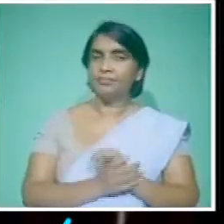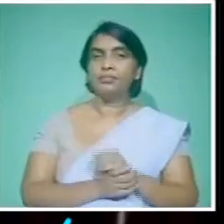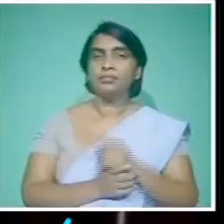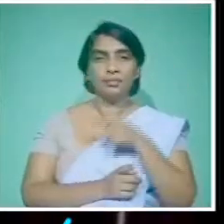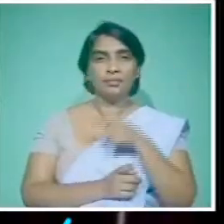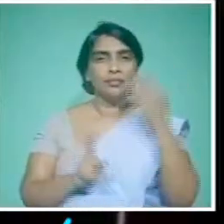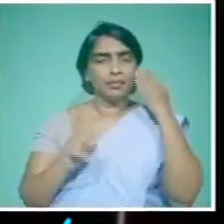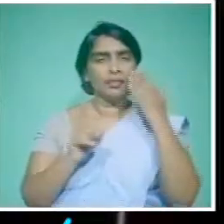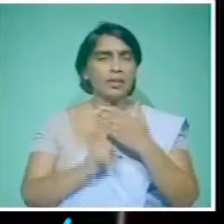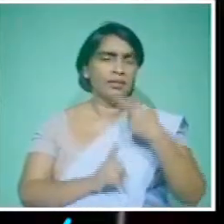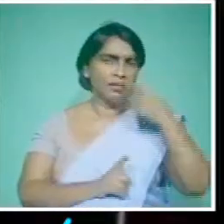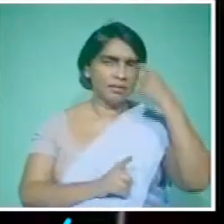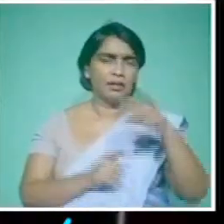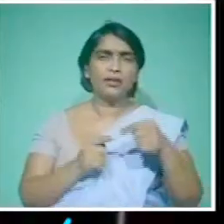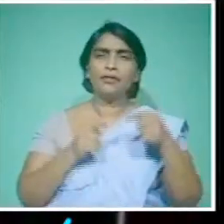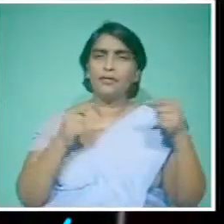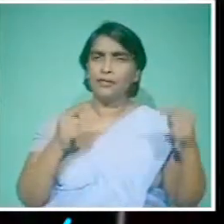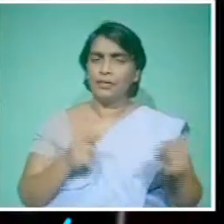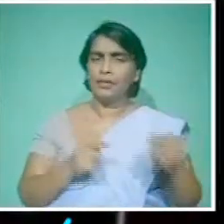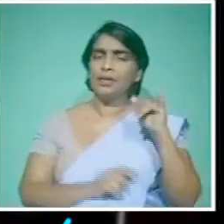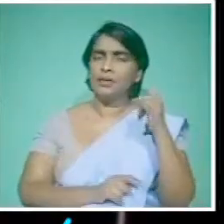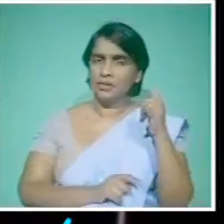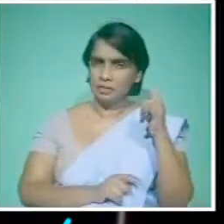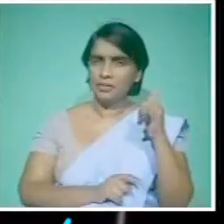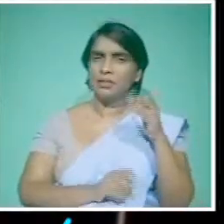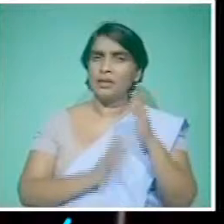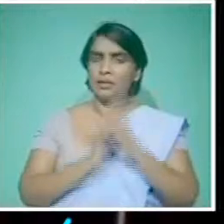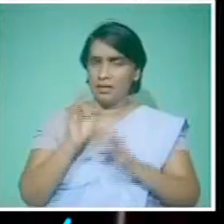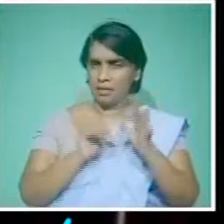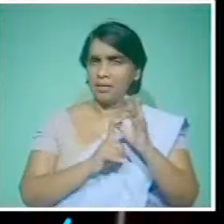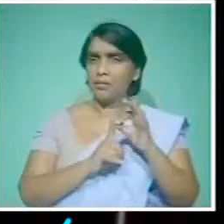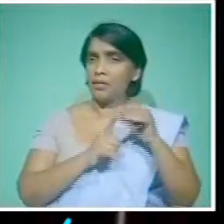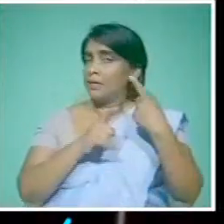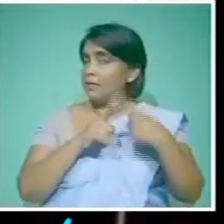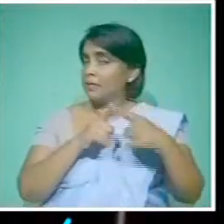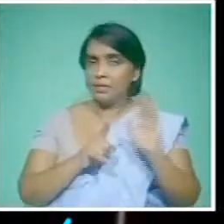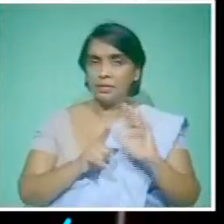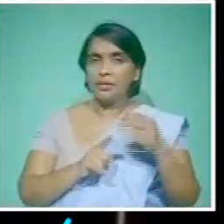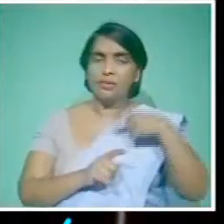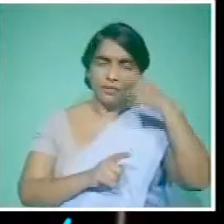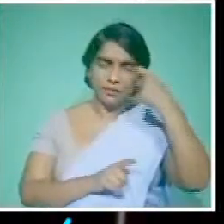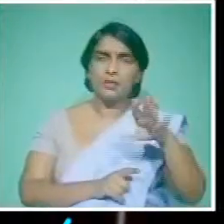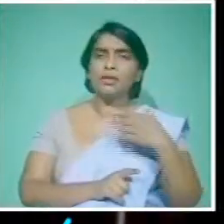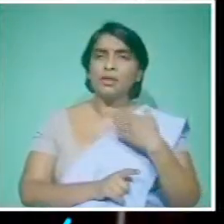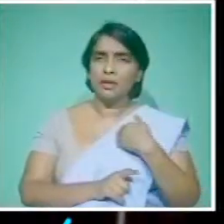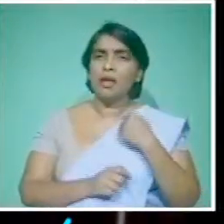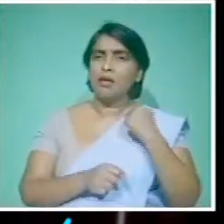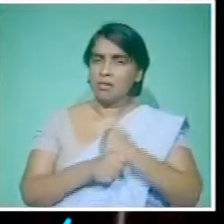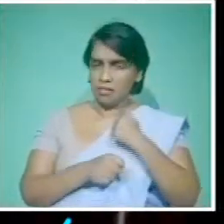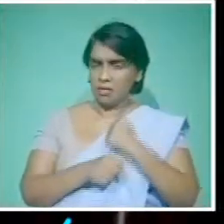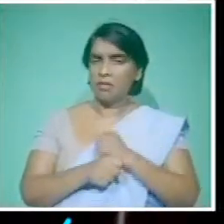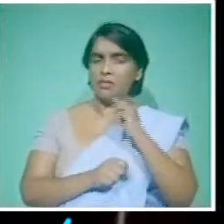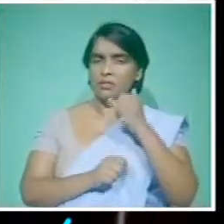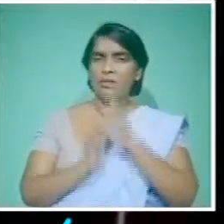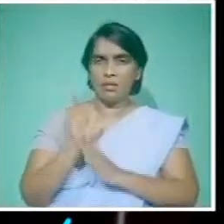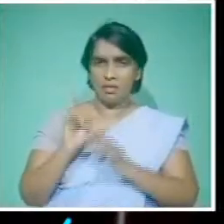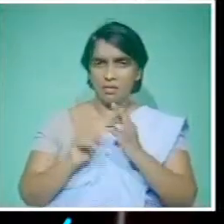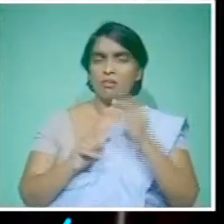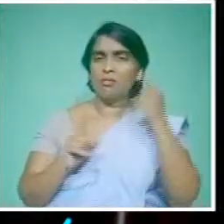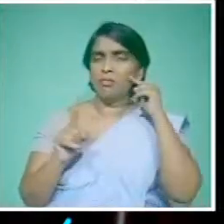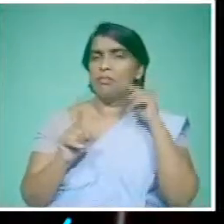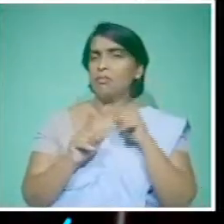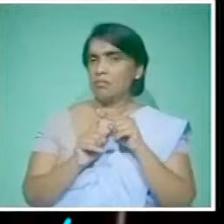මේක ගැන මම දැක්කා මේ විපක්ෂයේ සමහර මන්ත්‍රීවරු පමණක් නොවේ මම දැක්ක ඇත්තම ආණ්ඩු පක්ෂයේ සමහර මන්ත්‍රීවරු මේක